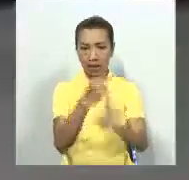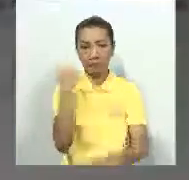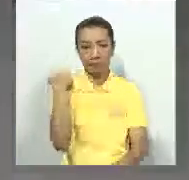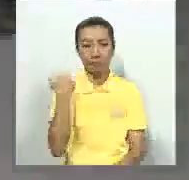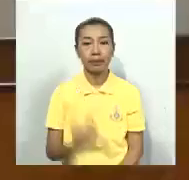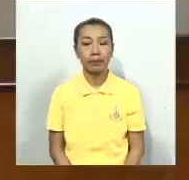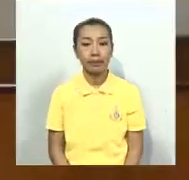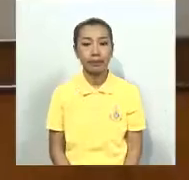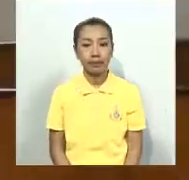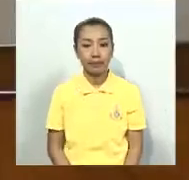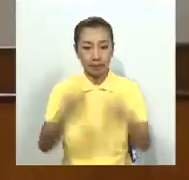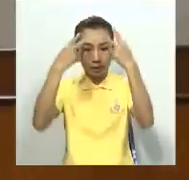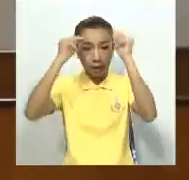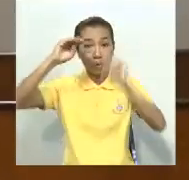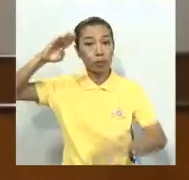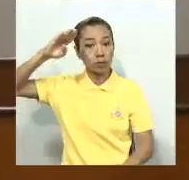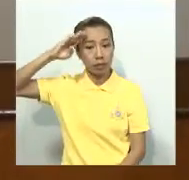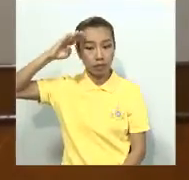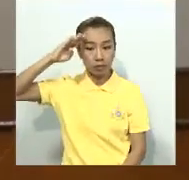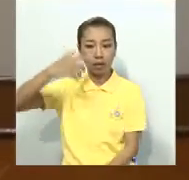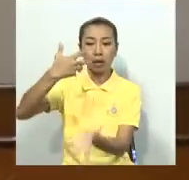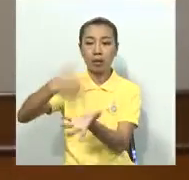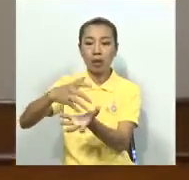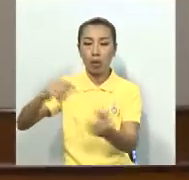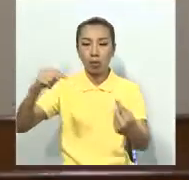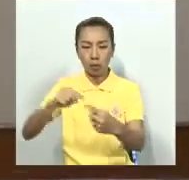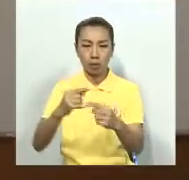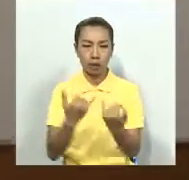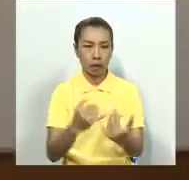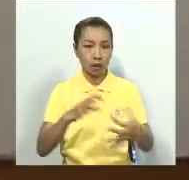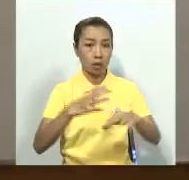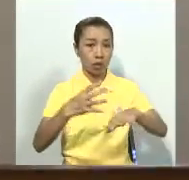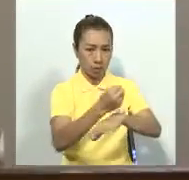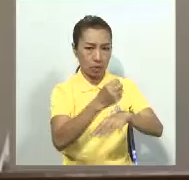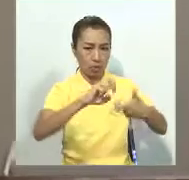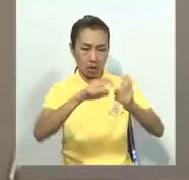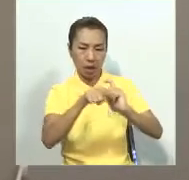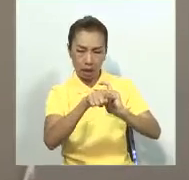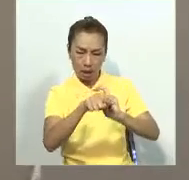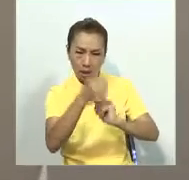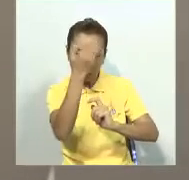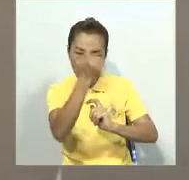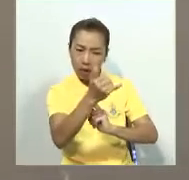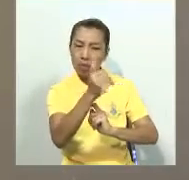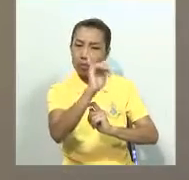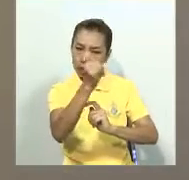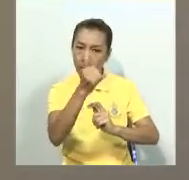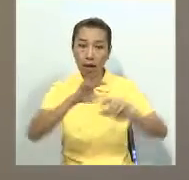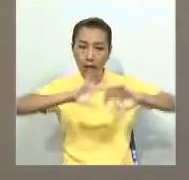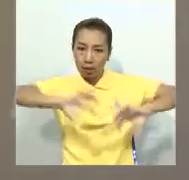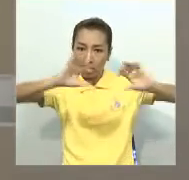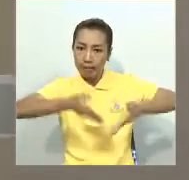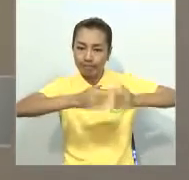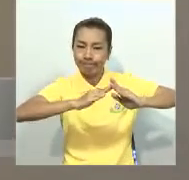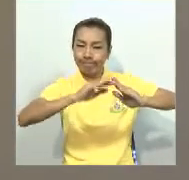พลเอกประยุทธ์จันทร์โอชานายกรัฐมนตรีกล่าวถึงความกังวลต่อสถานการณ์การเมืองหลังมีแนวโน้มว่าจะไม่สามารถจัดตั้ง